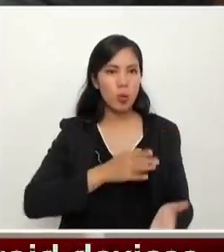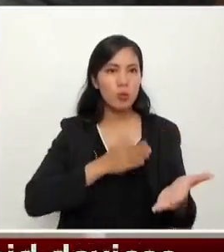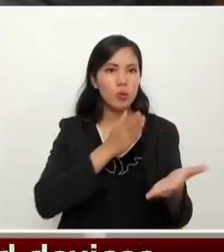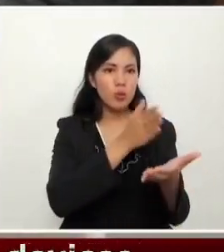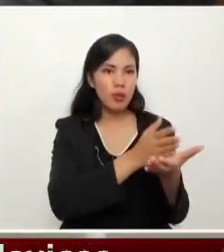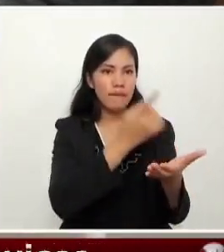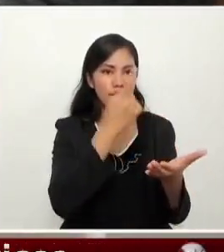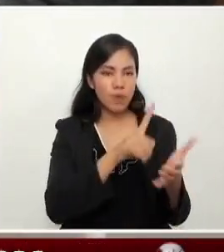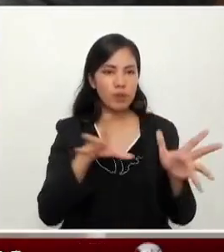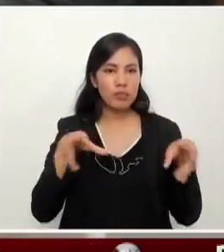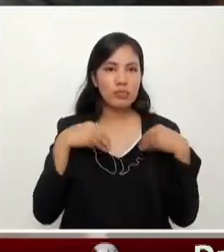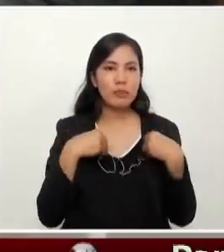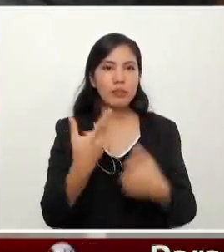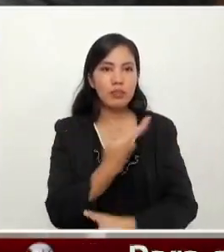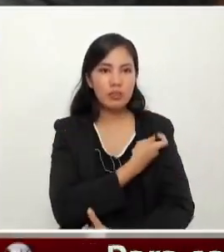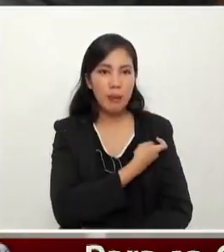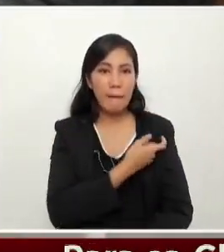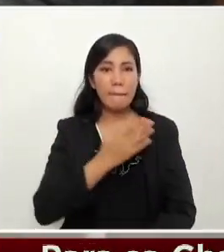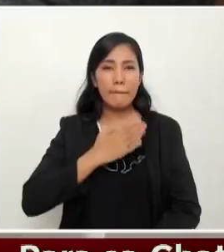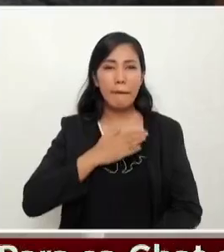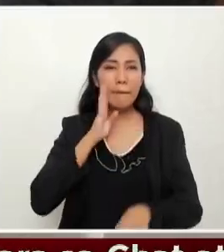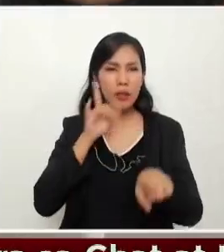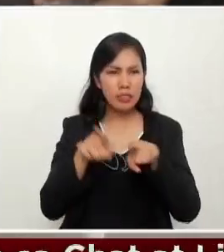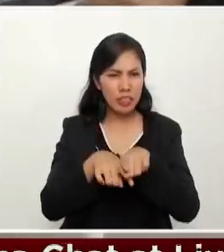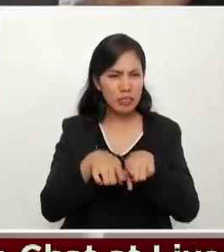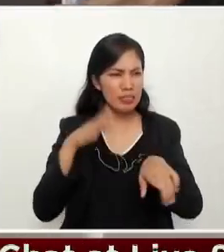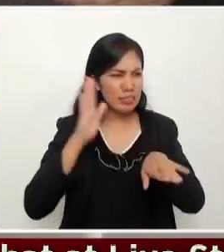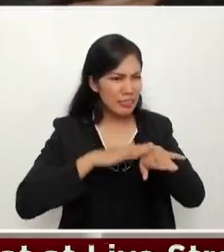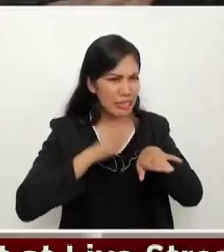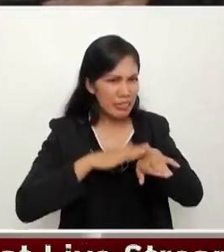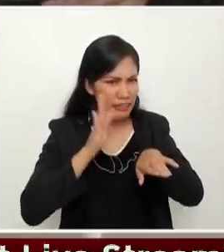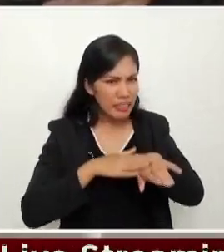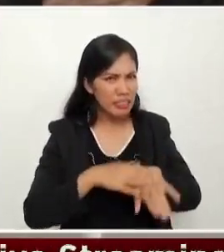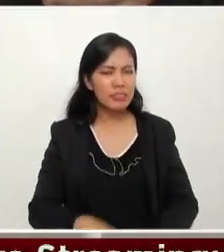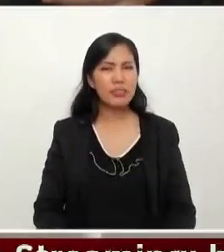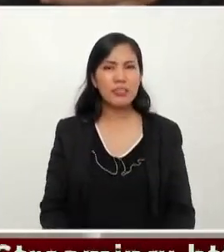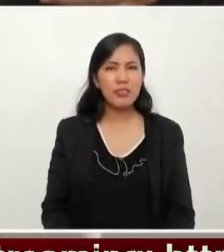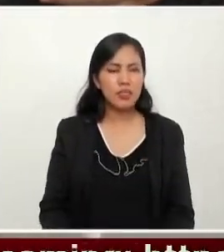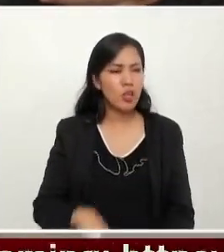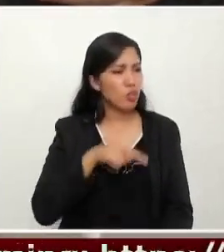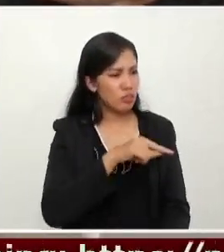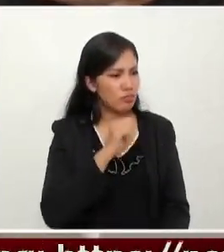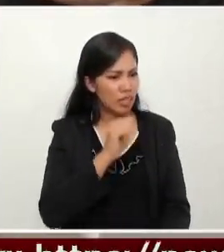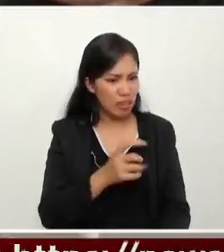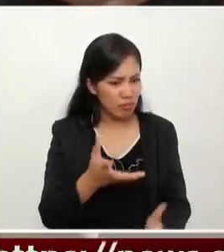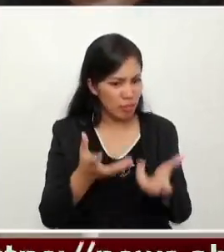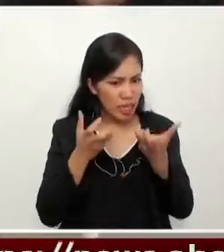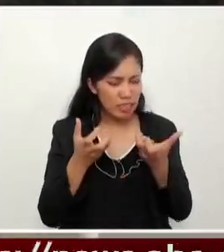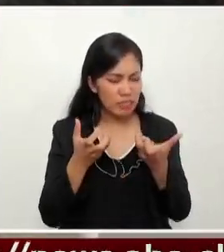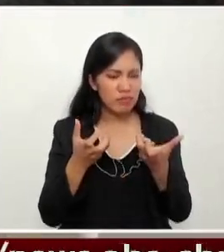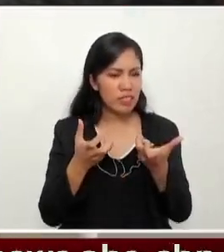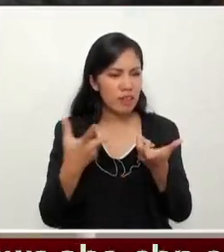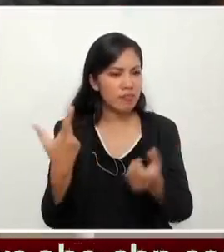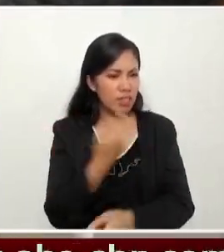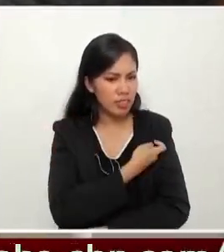sige, ayaw mo magpabakuna. Hindi ka makakalabas ng bahay. Wala man ako